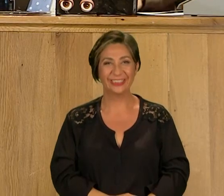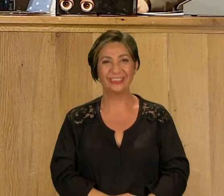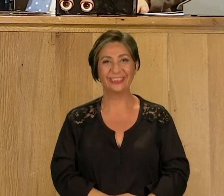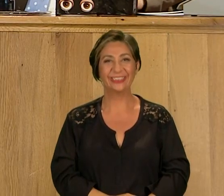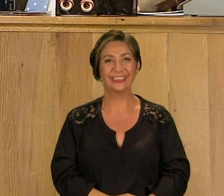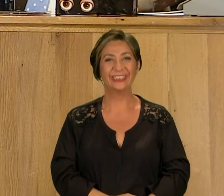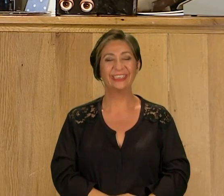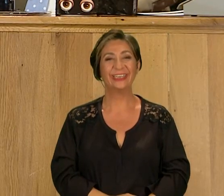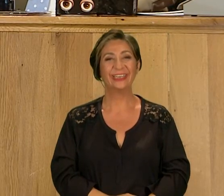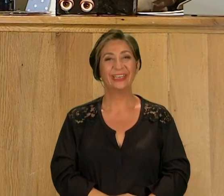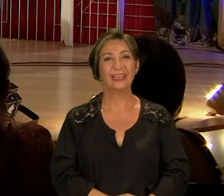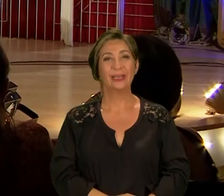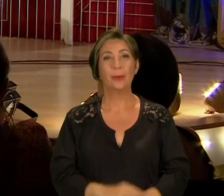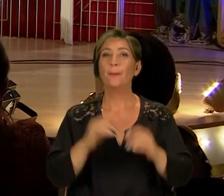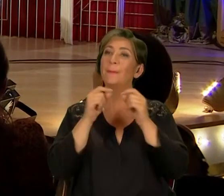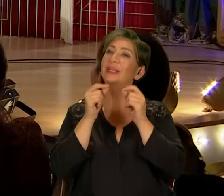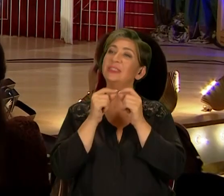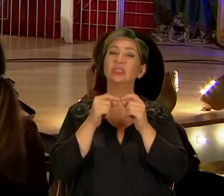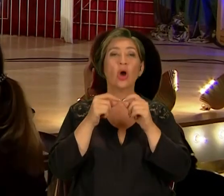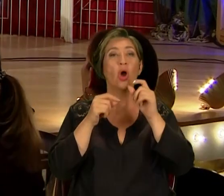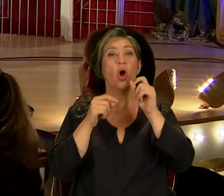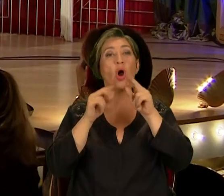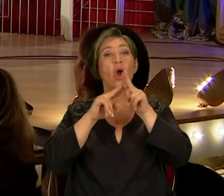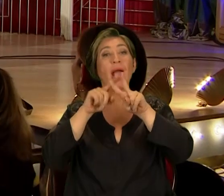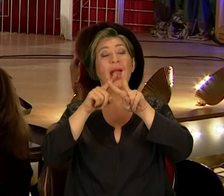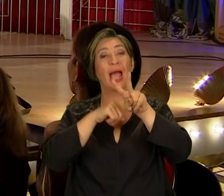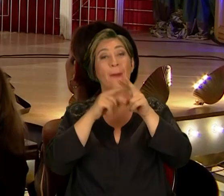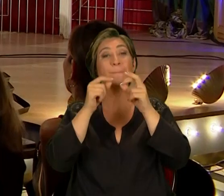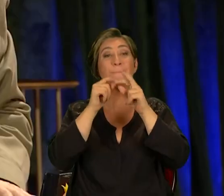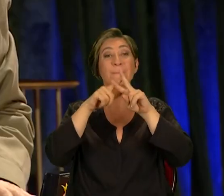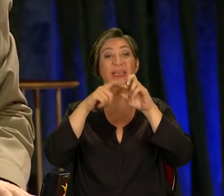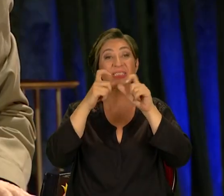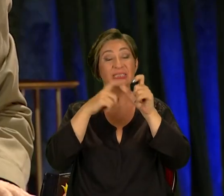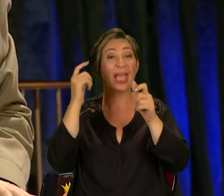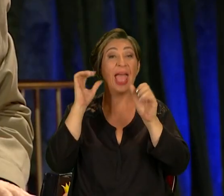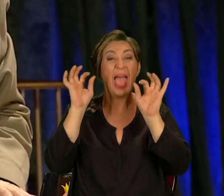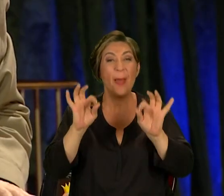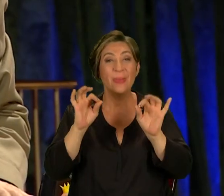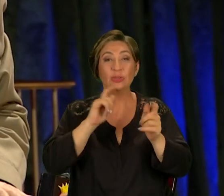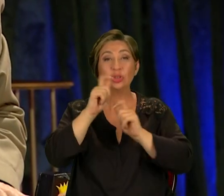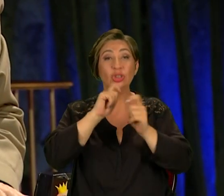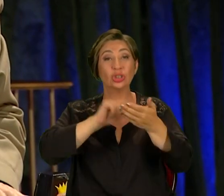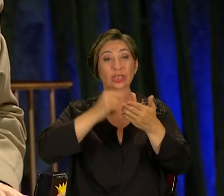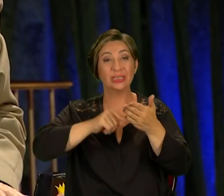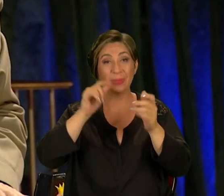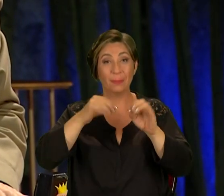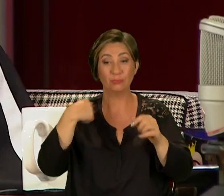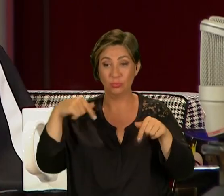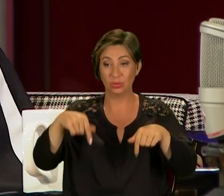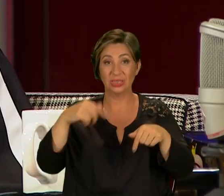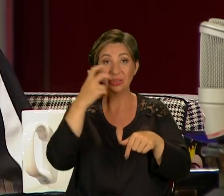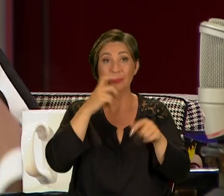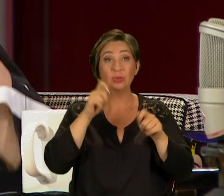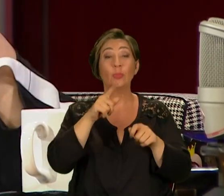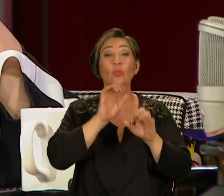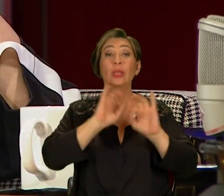Barış! Barış, Okay Barış'la hemen sözleşme yap. Bizde tekrar sahneye çıkıyor.